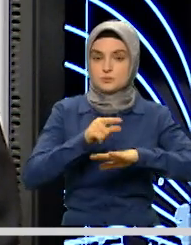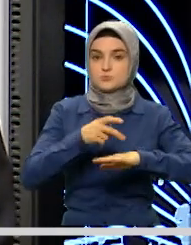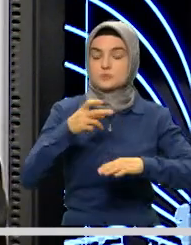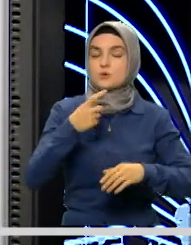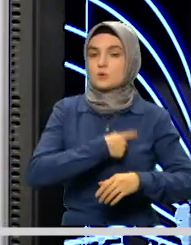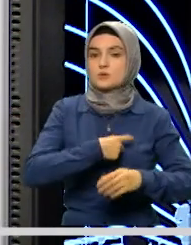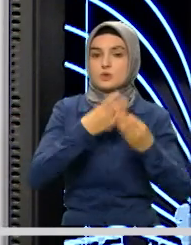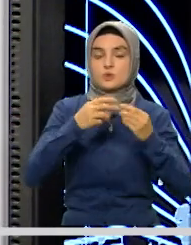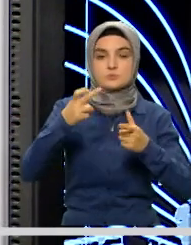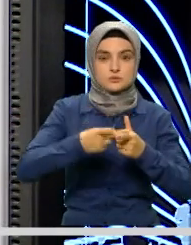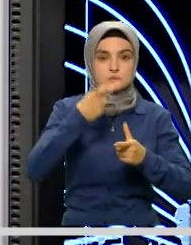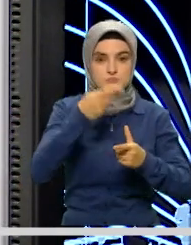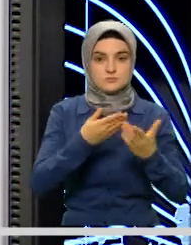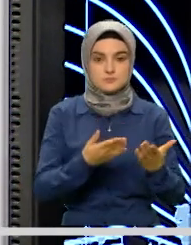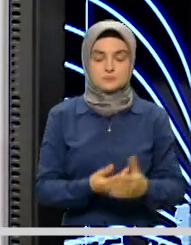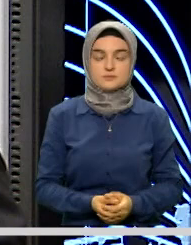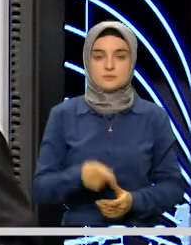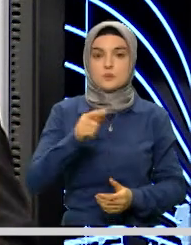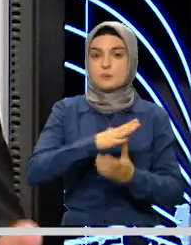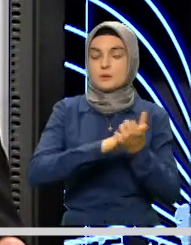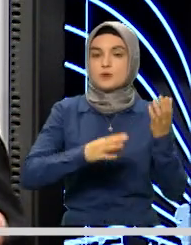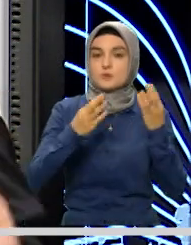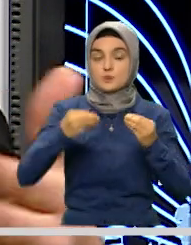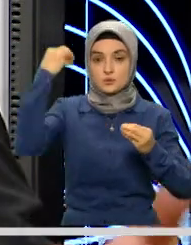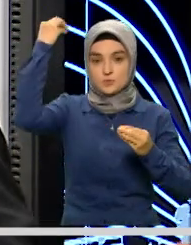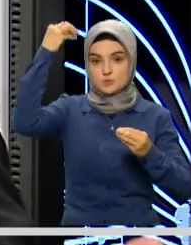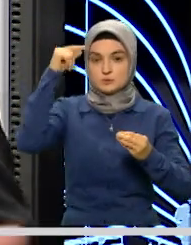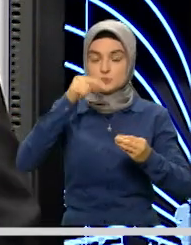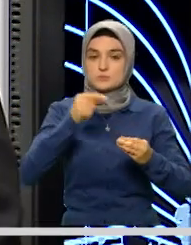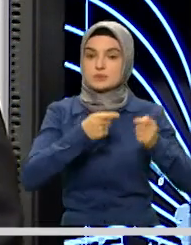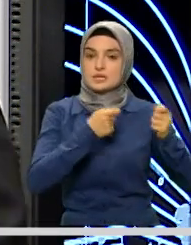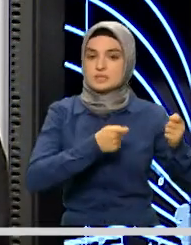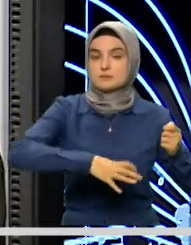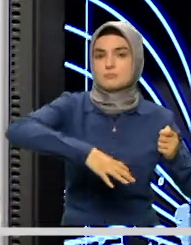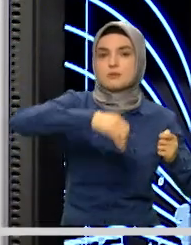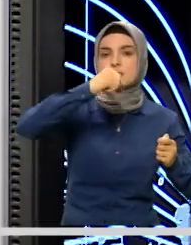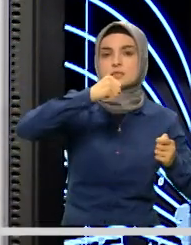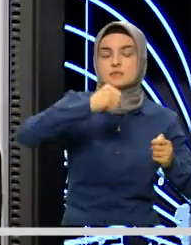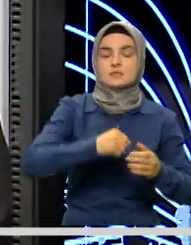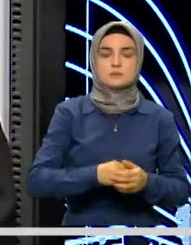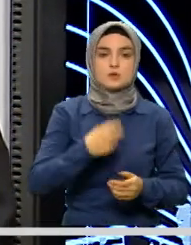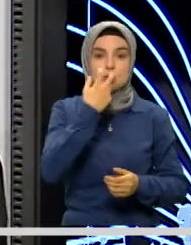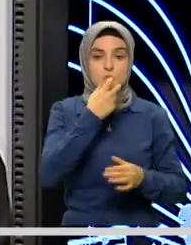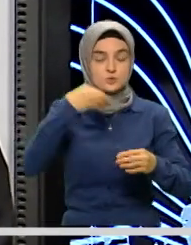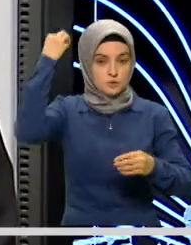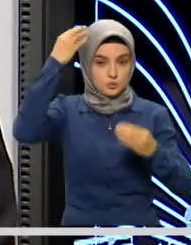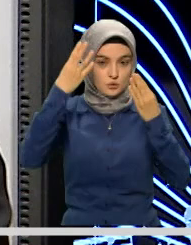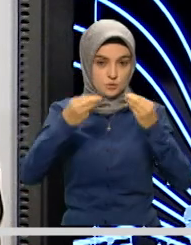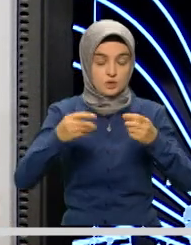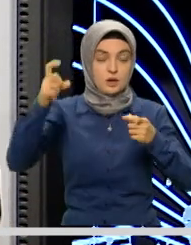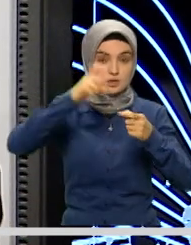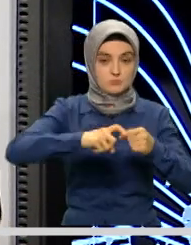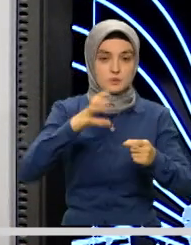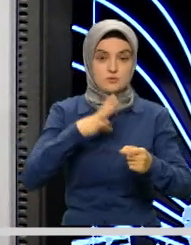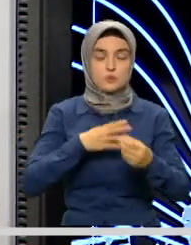bu. Buradan mezun olan hocalarımız çünkü akademilerimizde ve eğitim merkezlerimizde musiki hocası olarak atanıyorlar. Ve